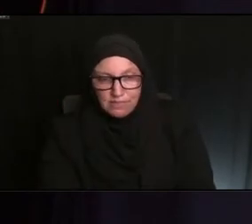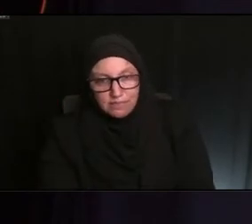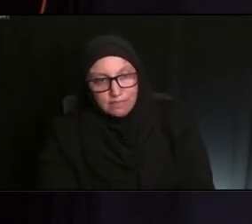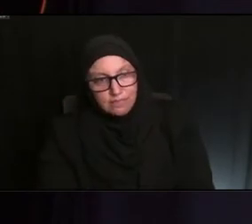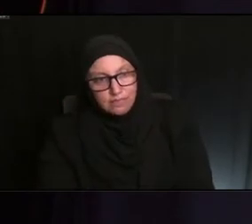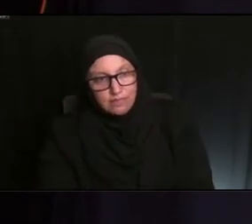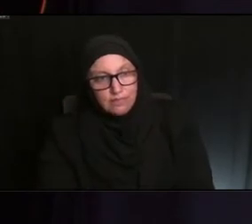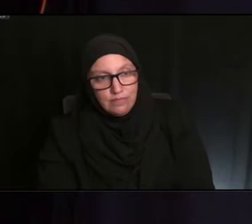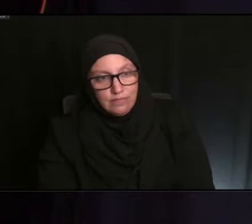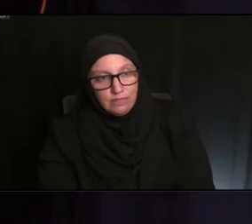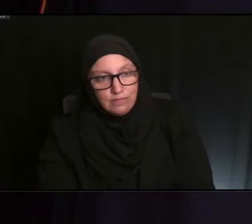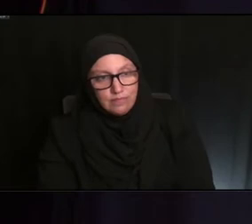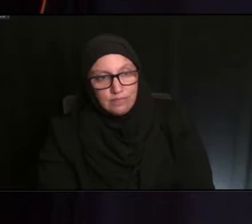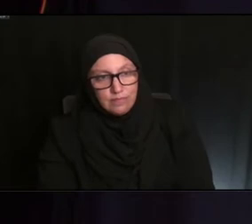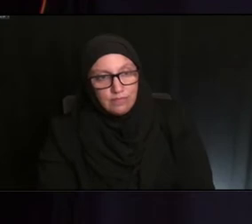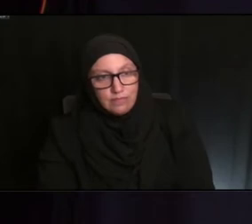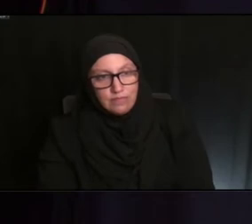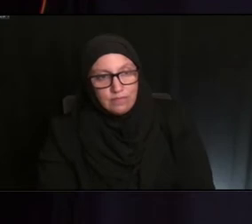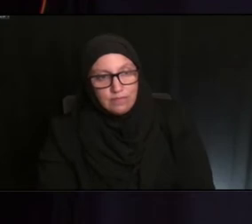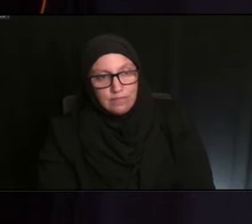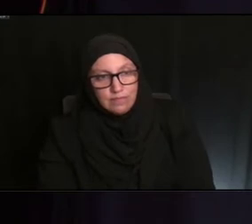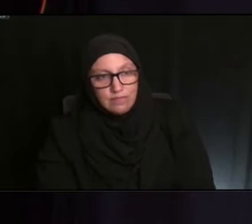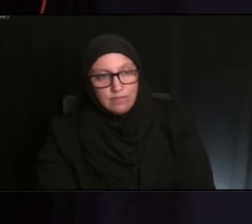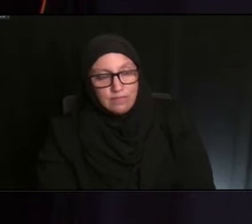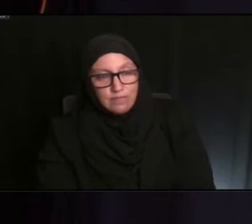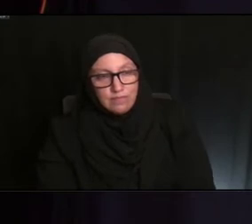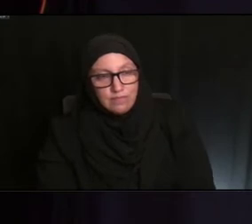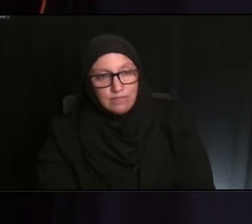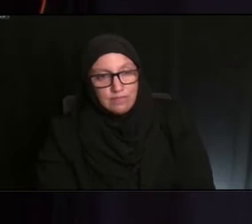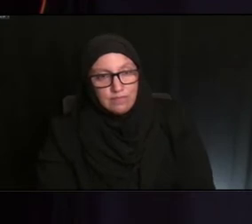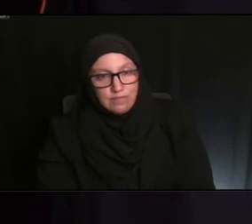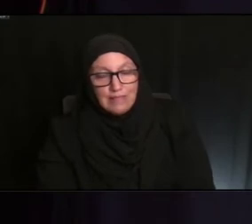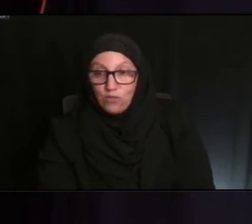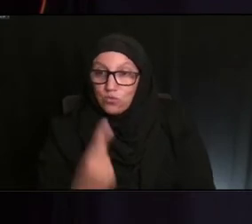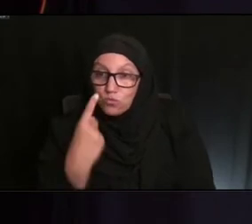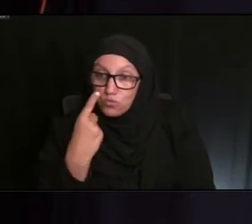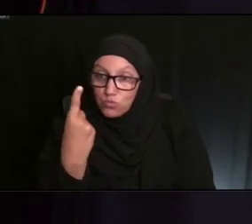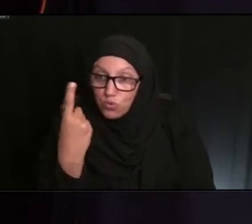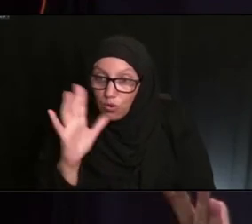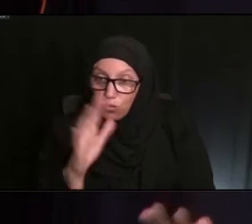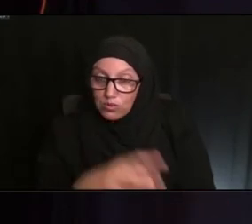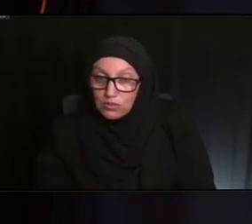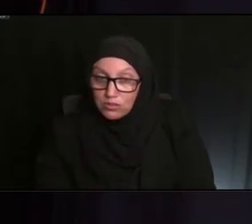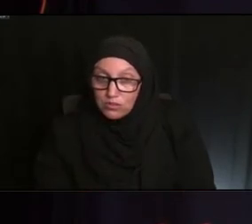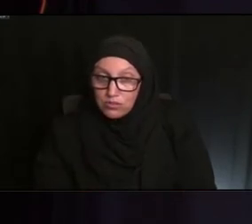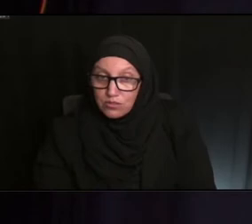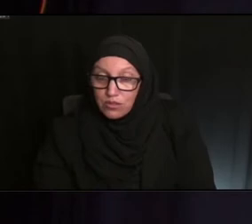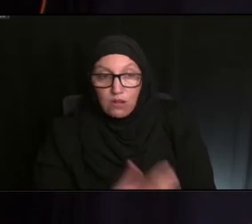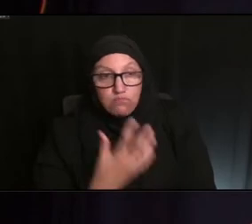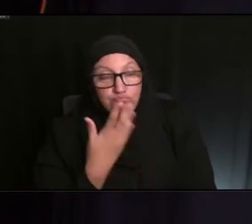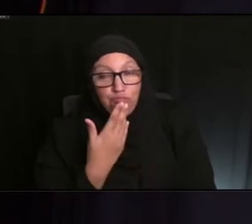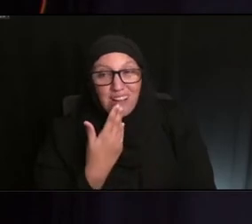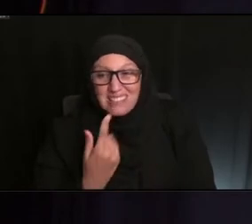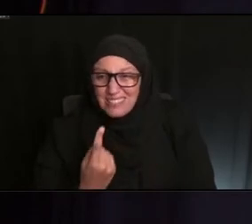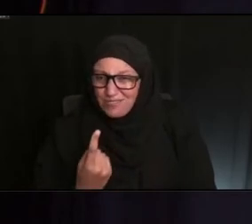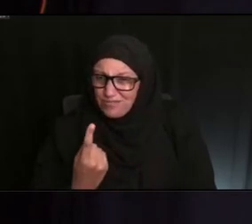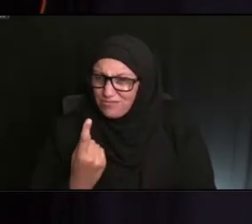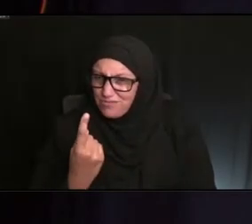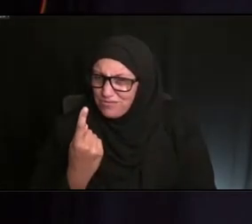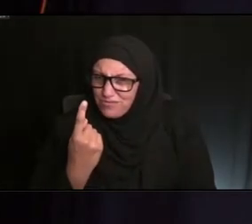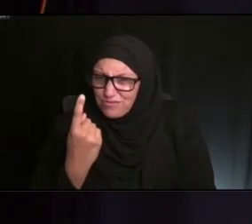بِالْمَدِينَةِ وَقَدْ تَزَيَّدَ السِّعْرُ بِالْمَدِينَةِ. He said, have you noticed prices are increasing in the city?